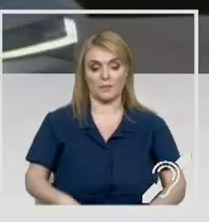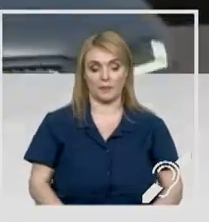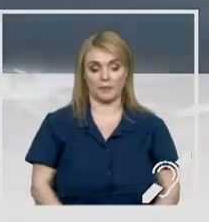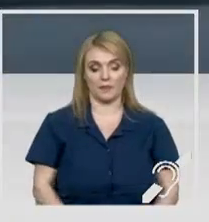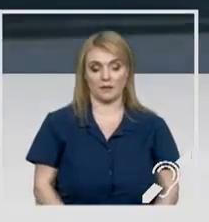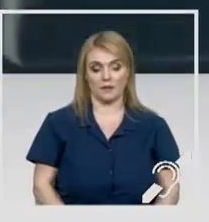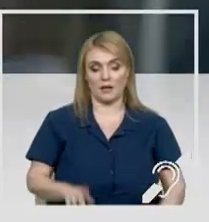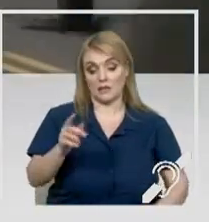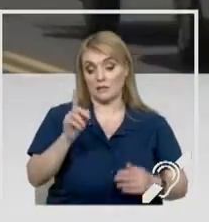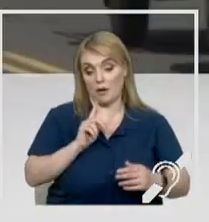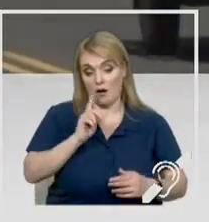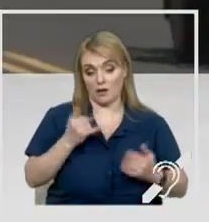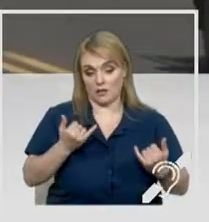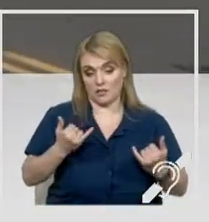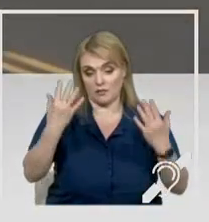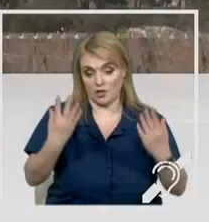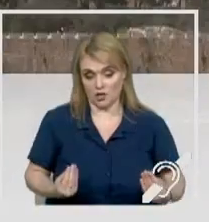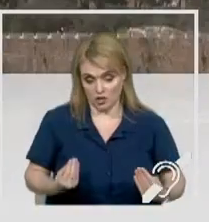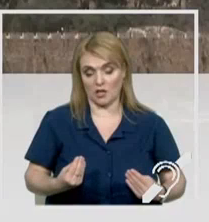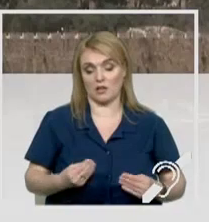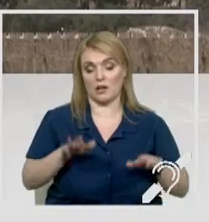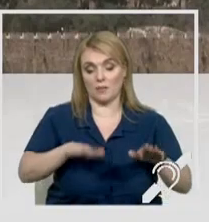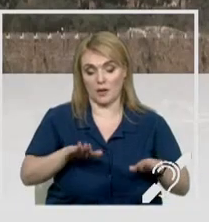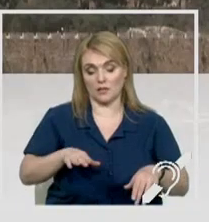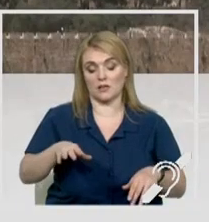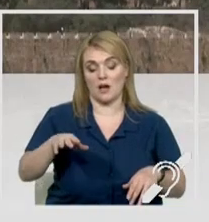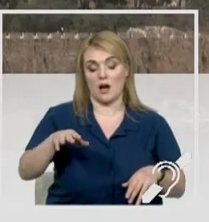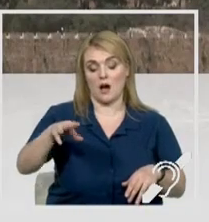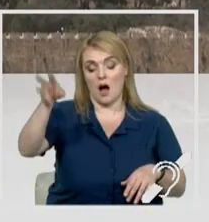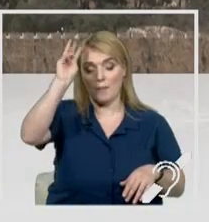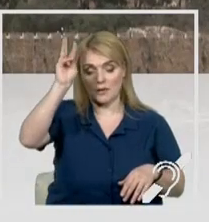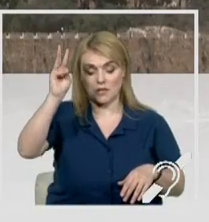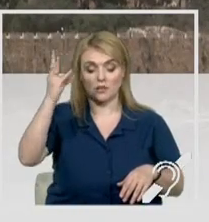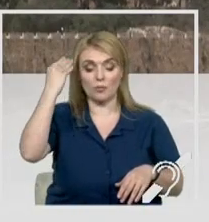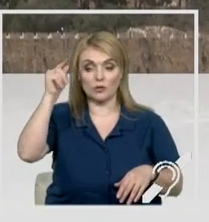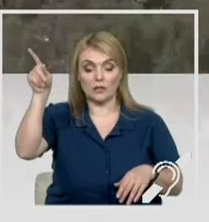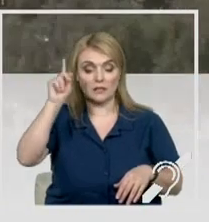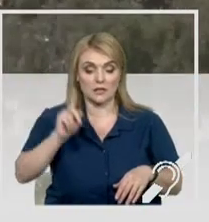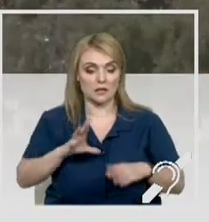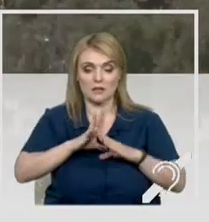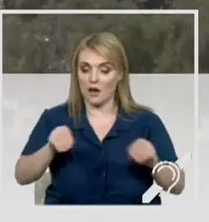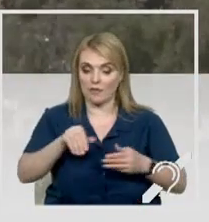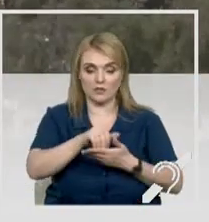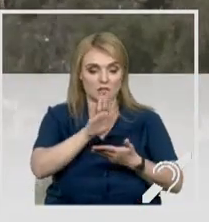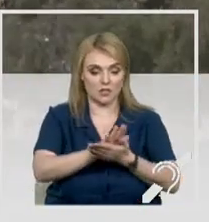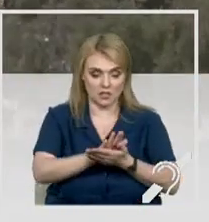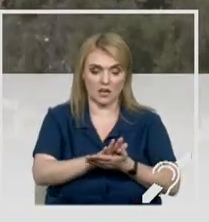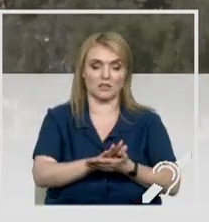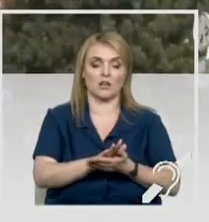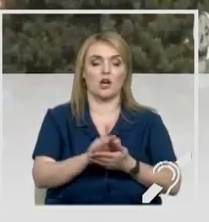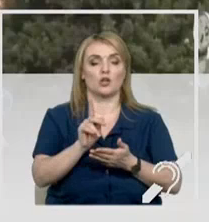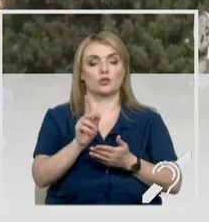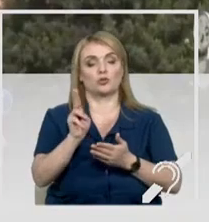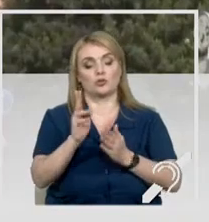Ministerului Afacerilor Externe și ambasadei Republicii Moldova în statul Israel nu au fost înregistrate solicitări de asistență din partea